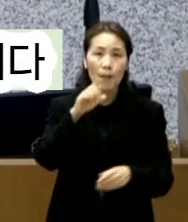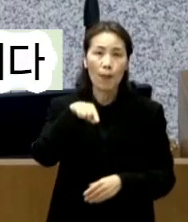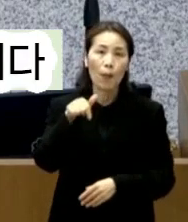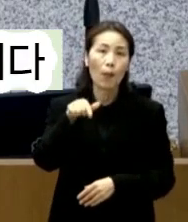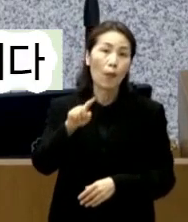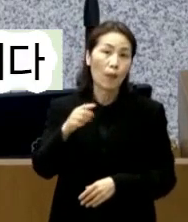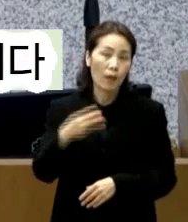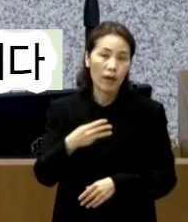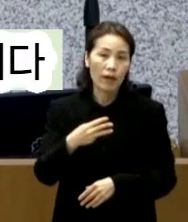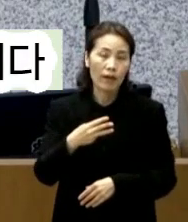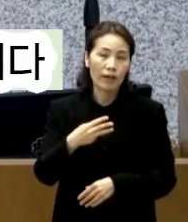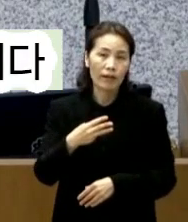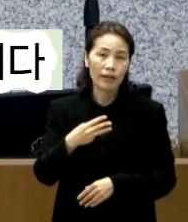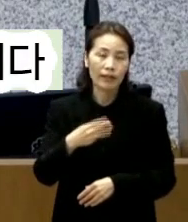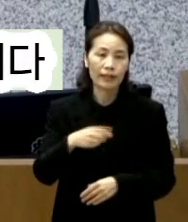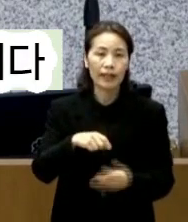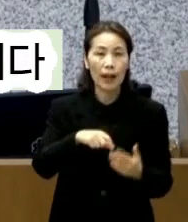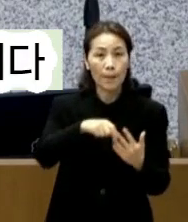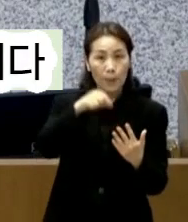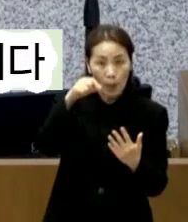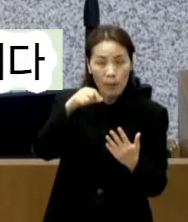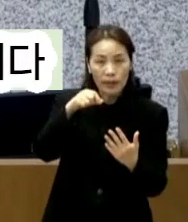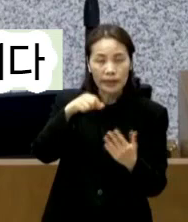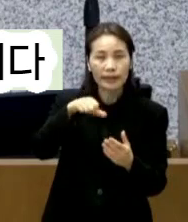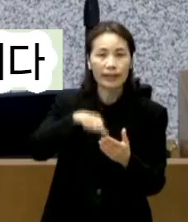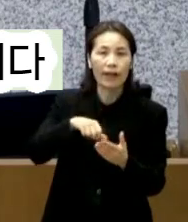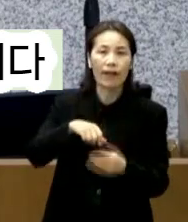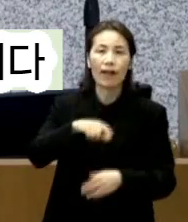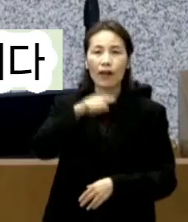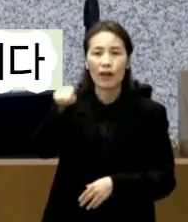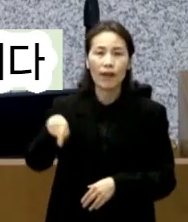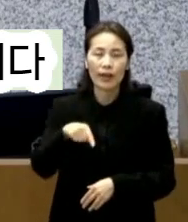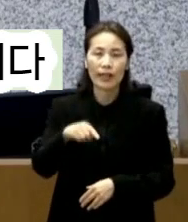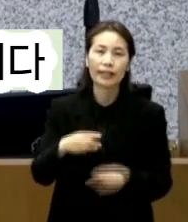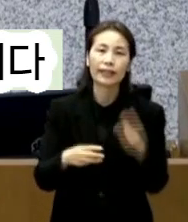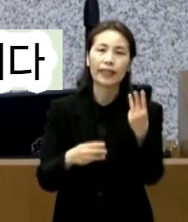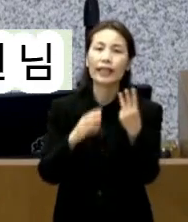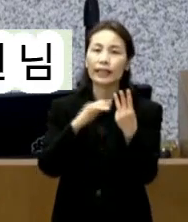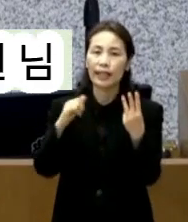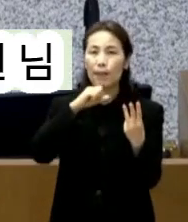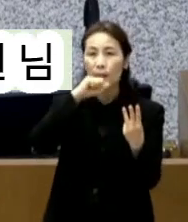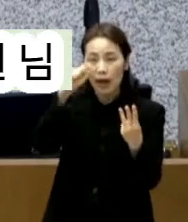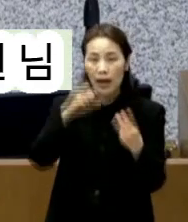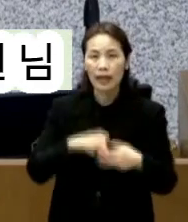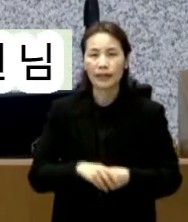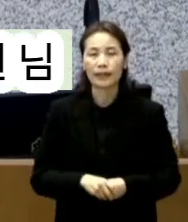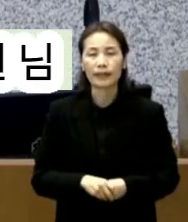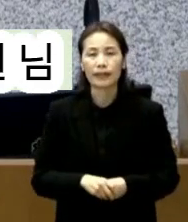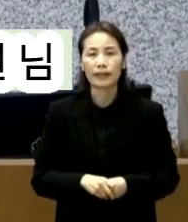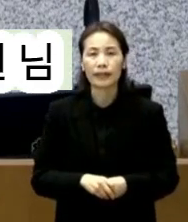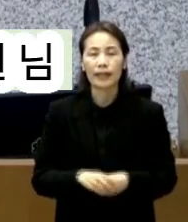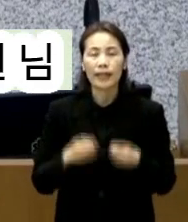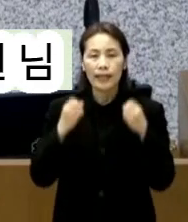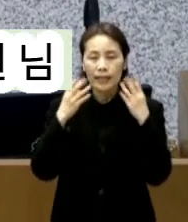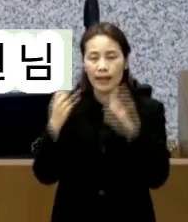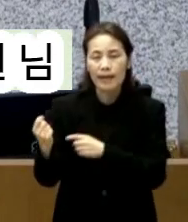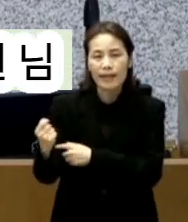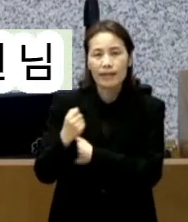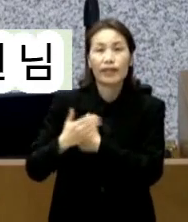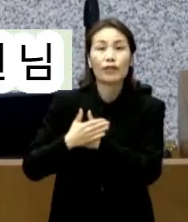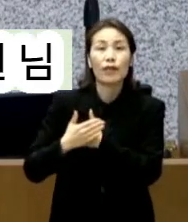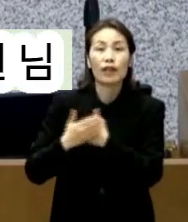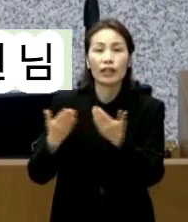통해 세 분의 의원이 11대 의회에 새롭게 합류하셨습니다. 경기도의회 새 활력이